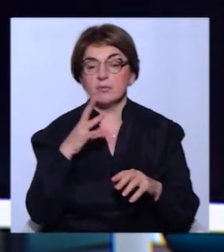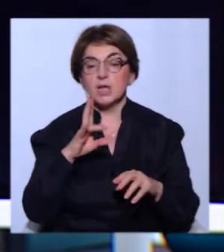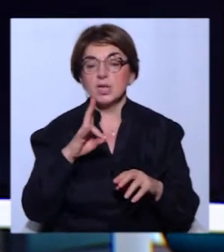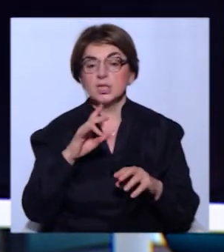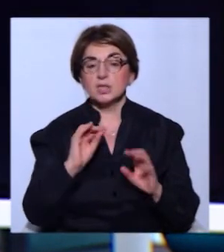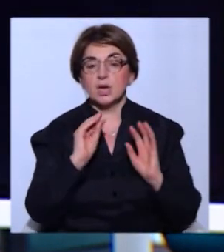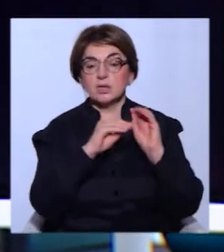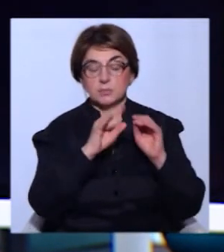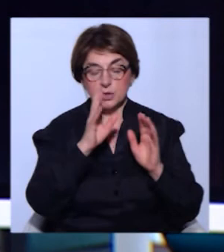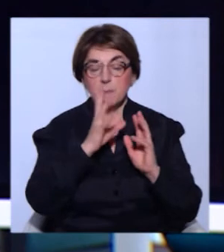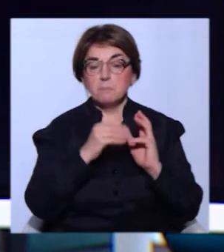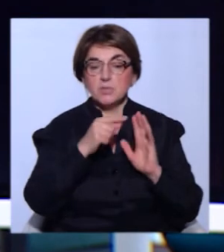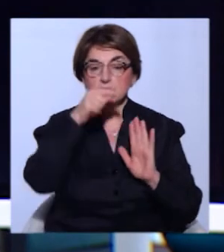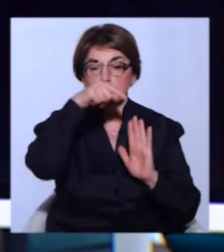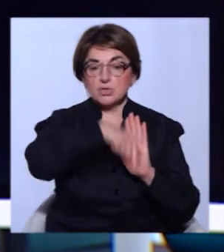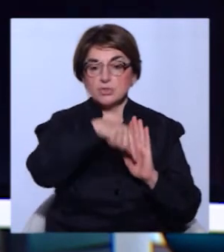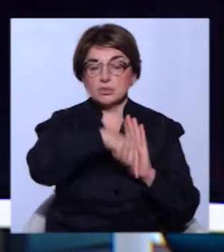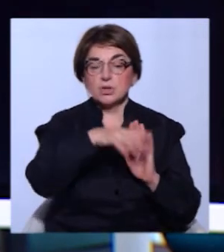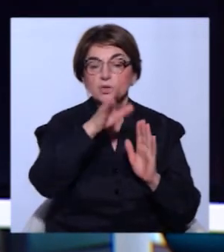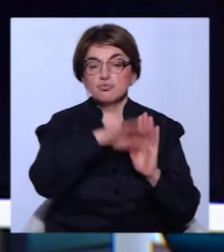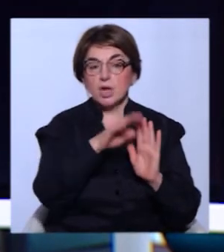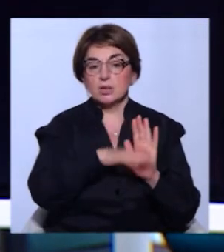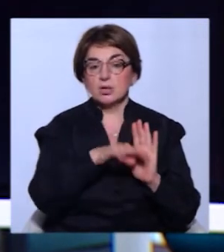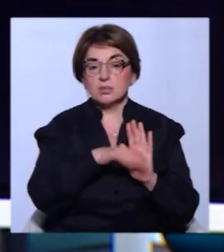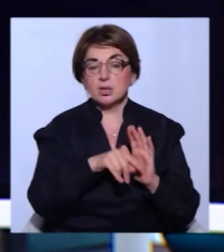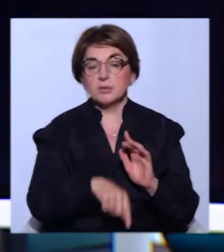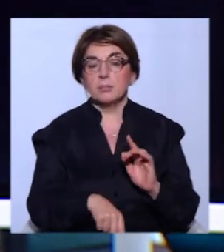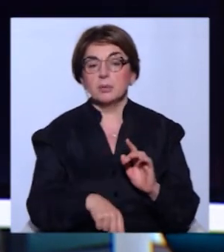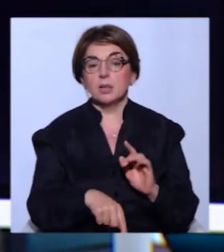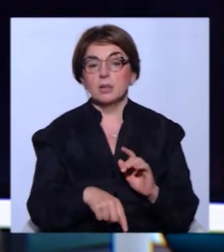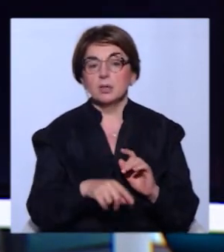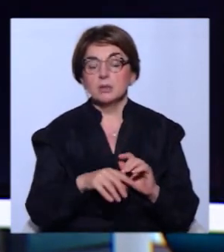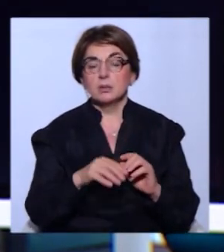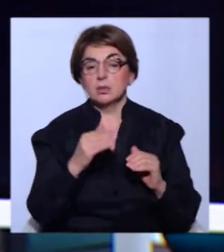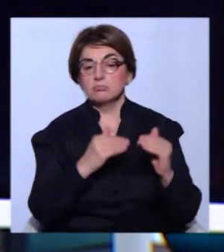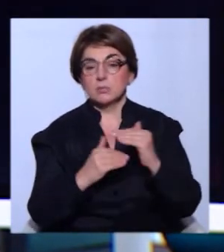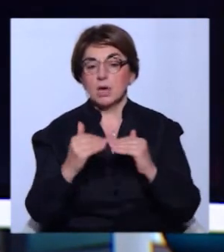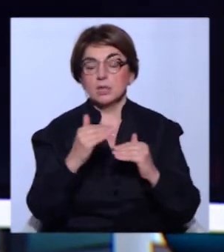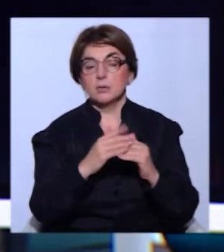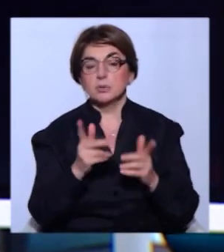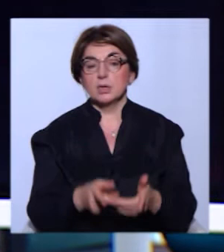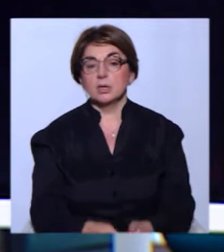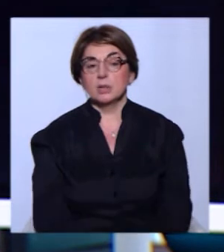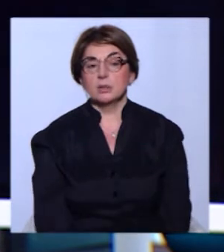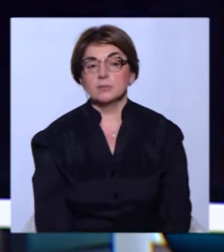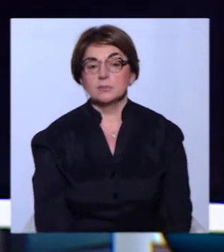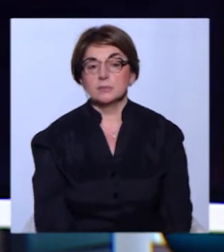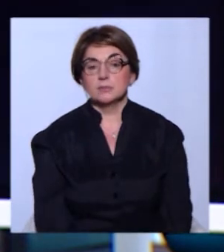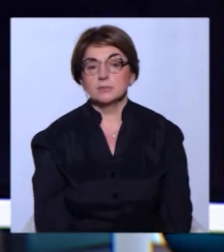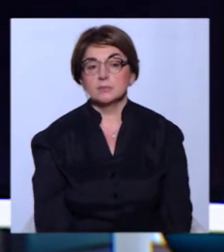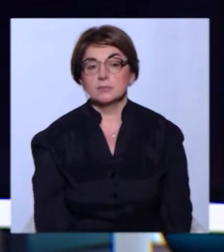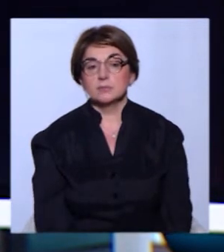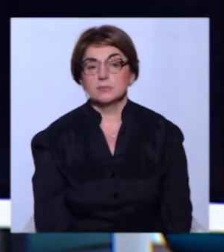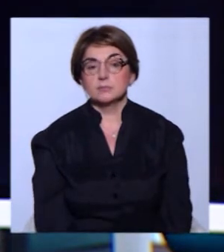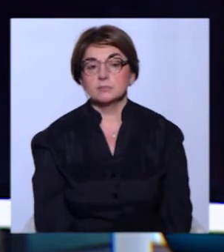ნიტრატები ჩაირეცხება ხოლმე შესაბამისად დაბლა ქანებში და